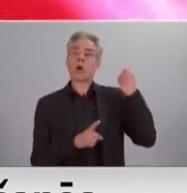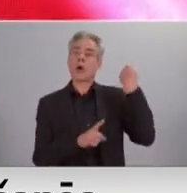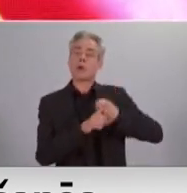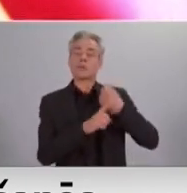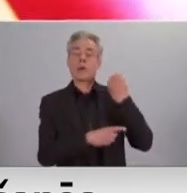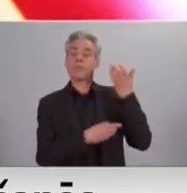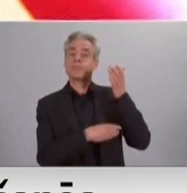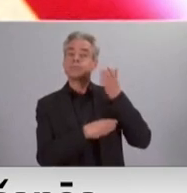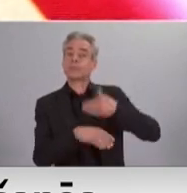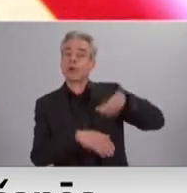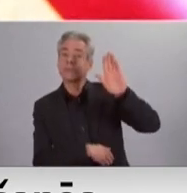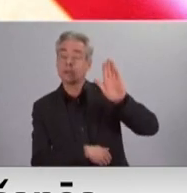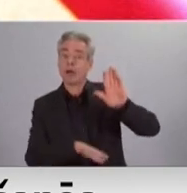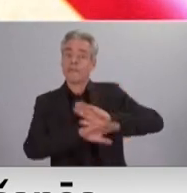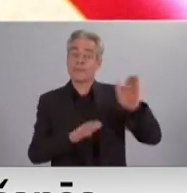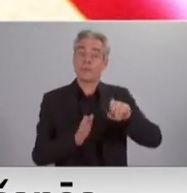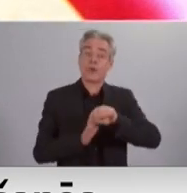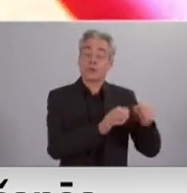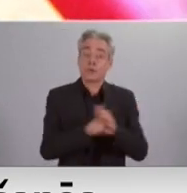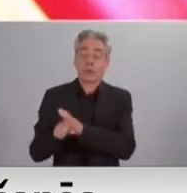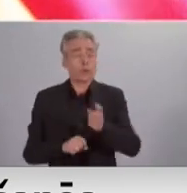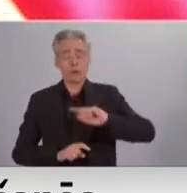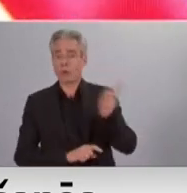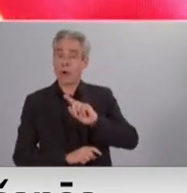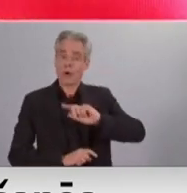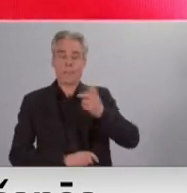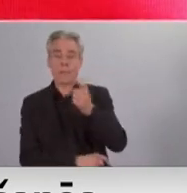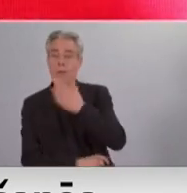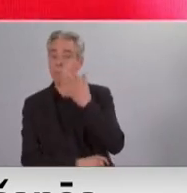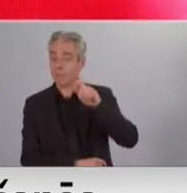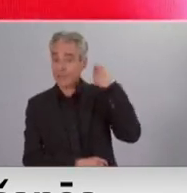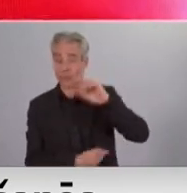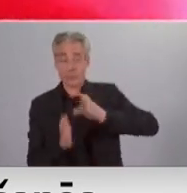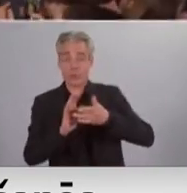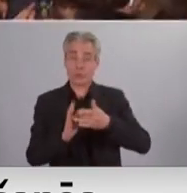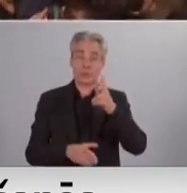camp, mais le président de toutes et tous.